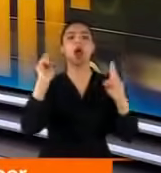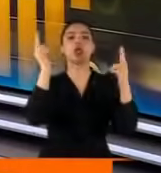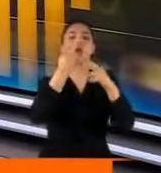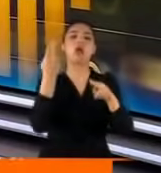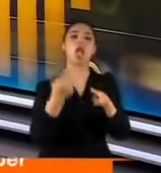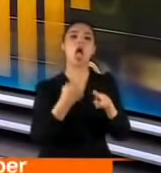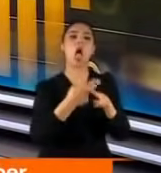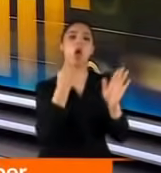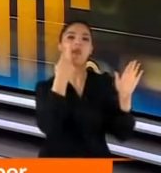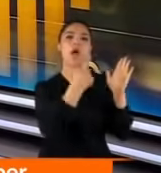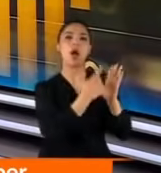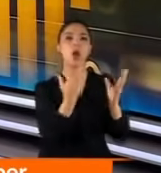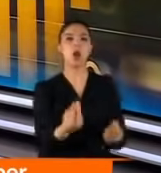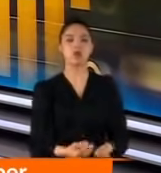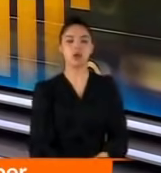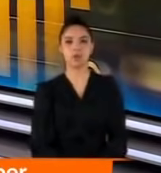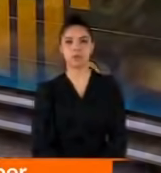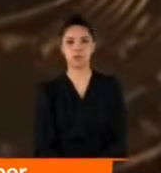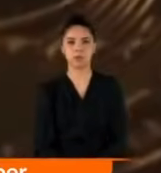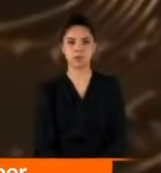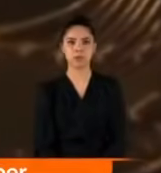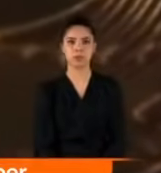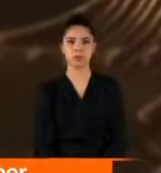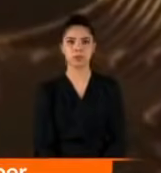da emsal olacak.